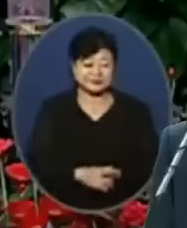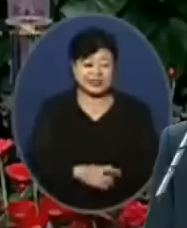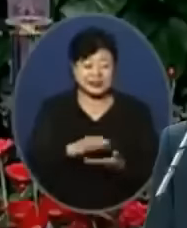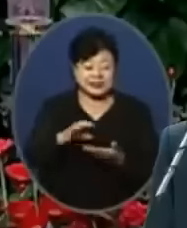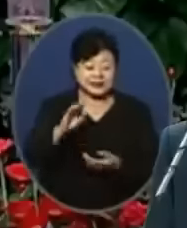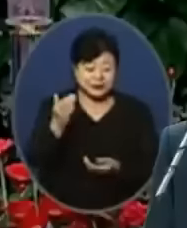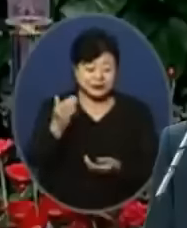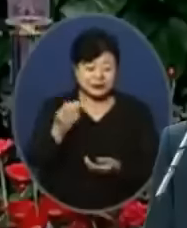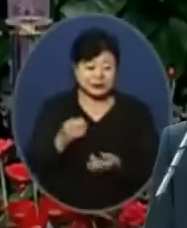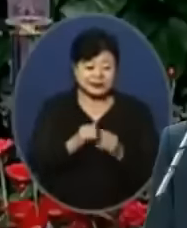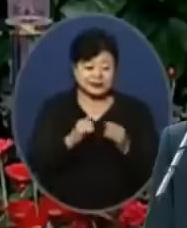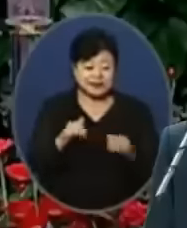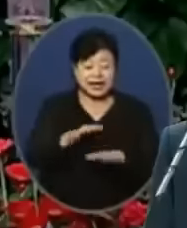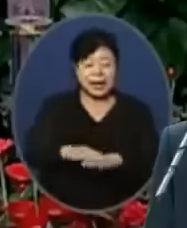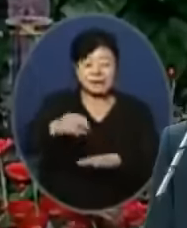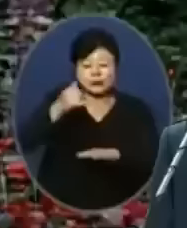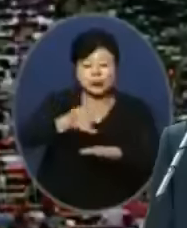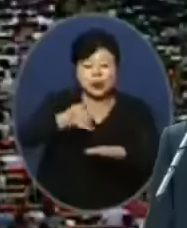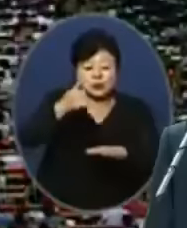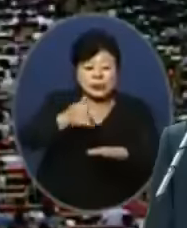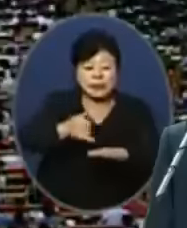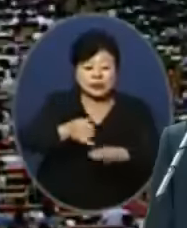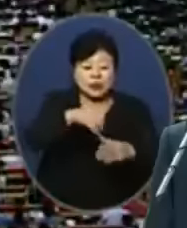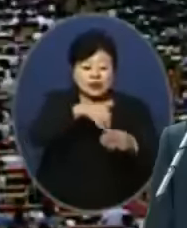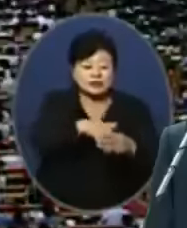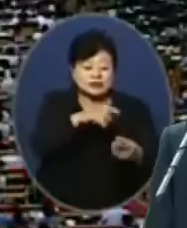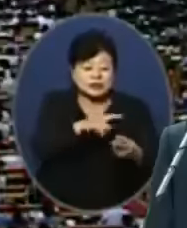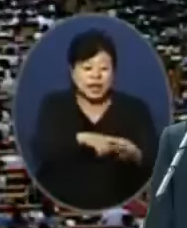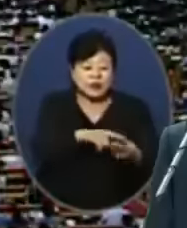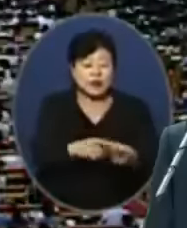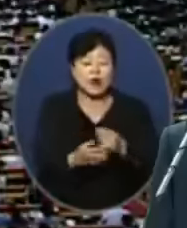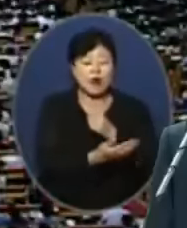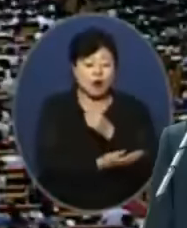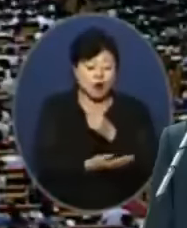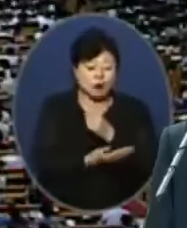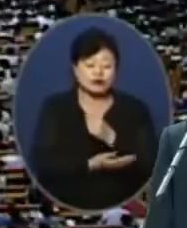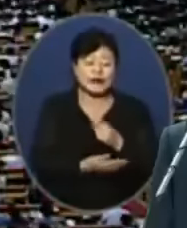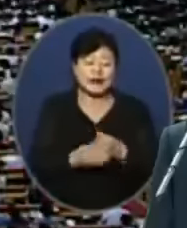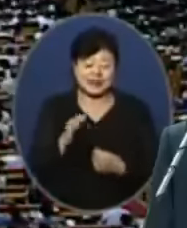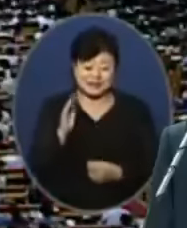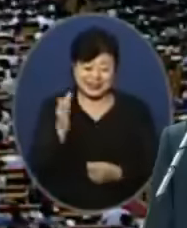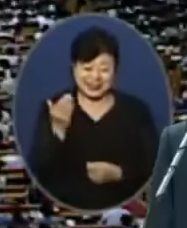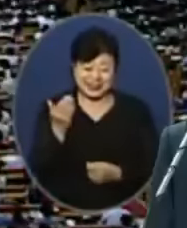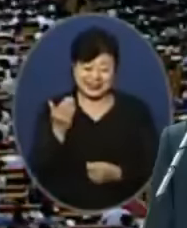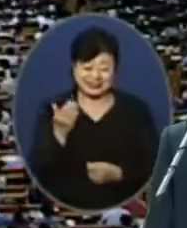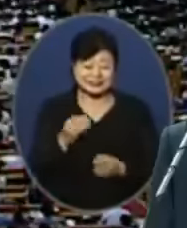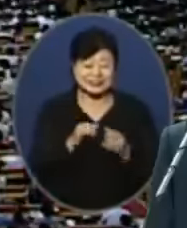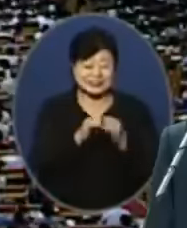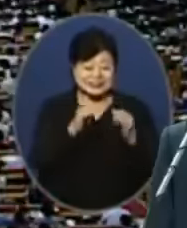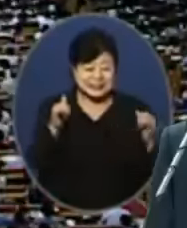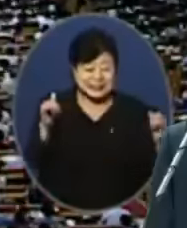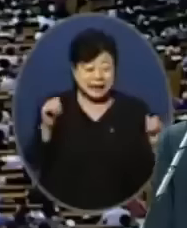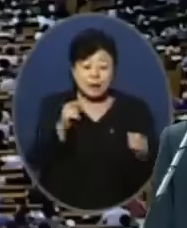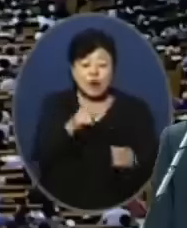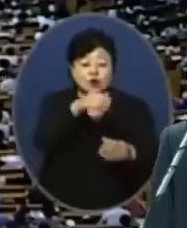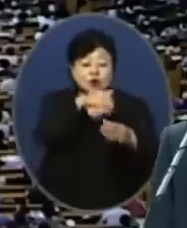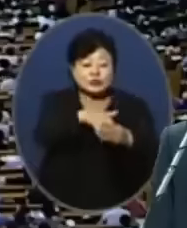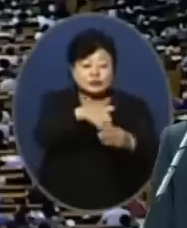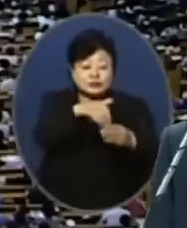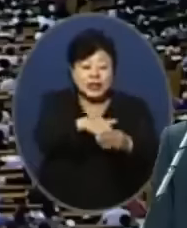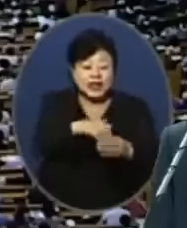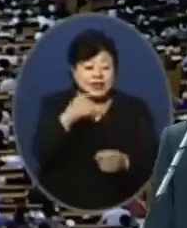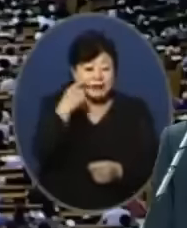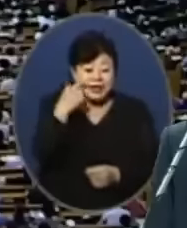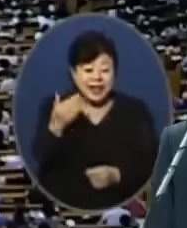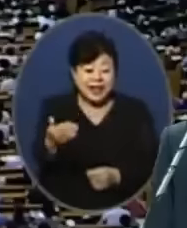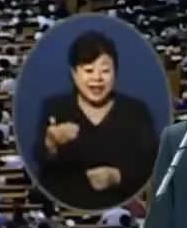적용됩니다. 인생 농사를 짓는 것처럼 심은 대로 거두기 때문입니다. 우리 인생에는 무엇으로 심어야 할까요?